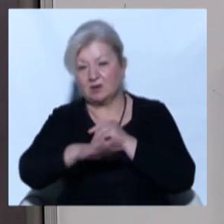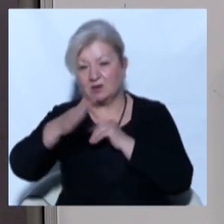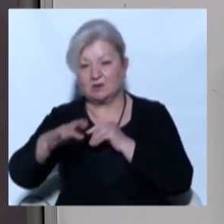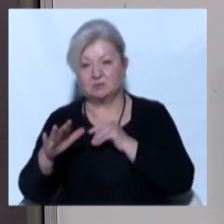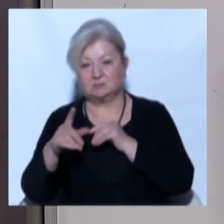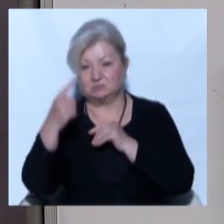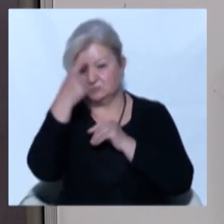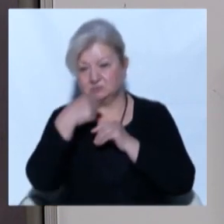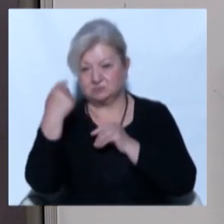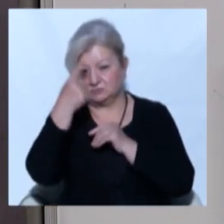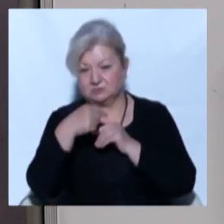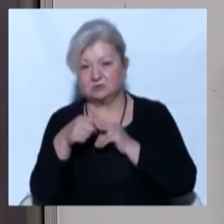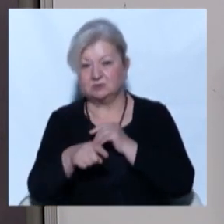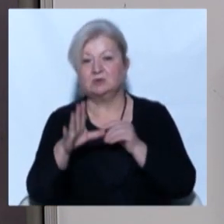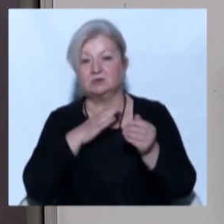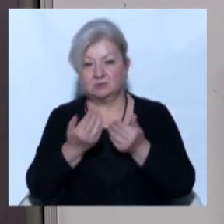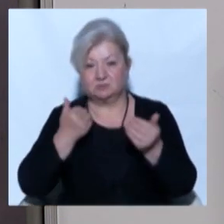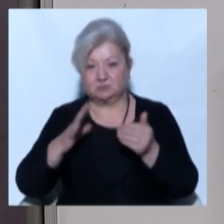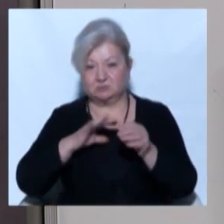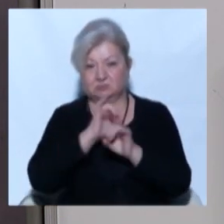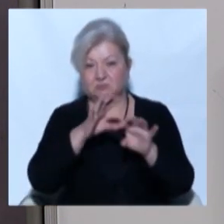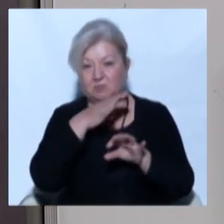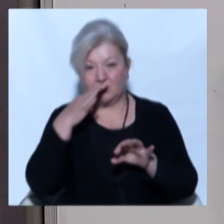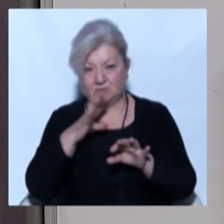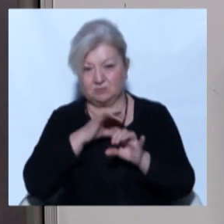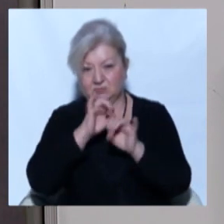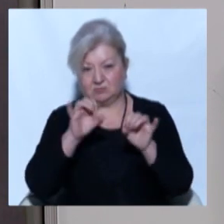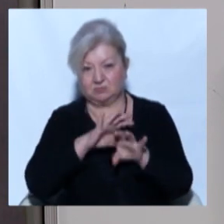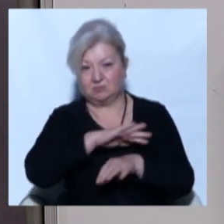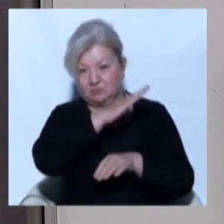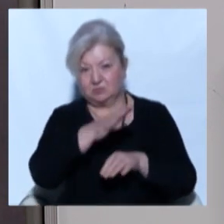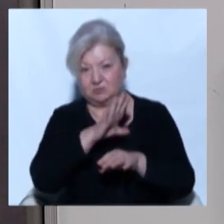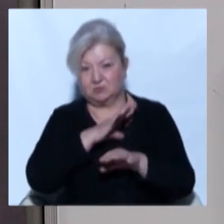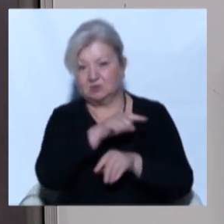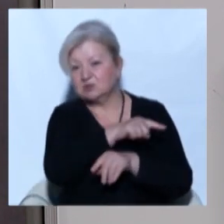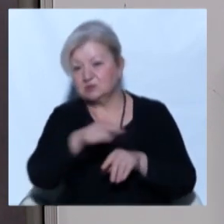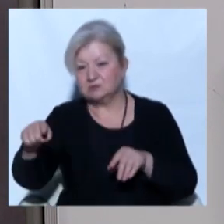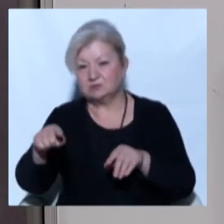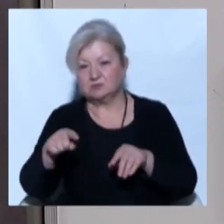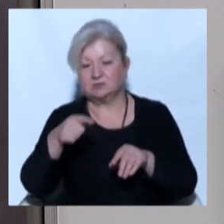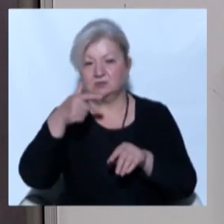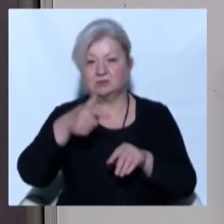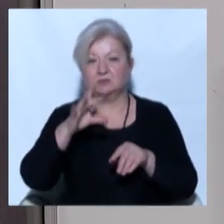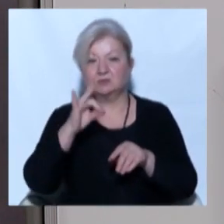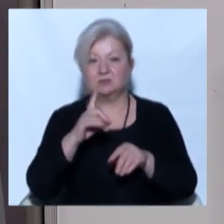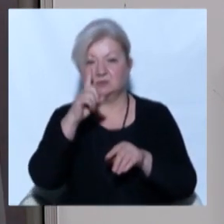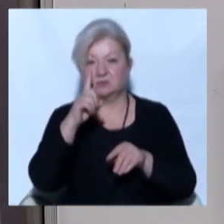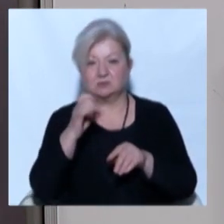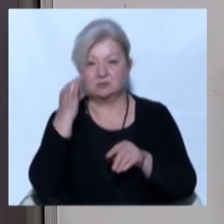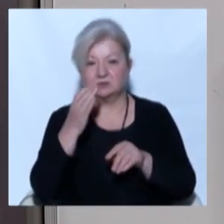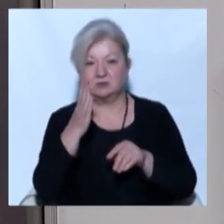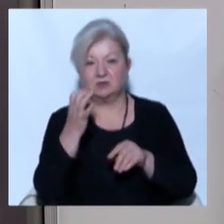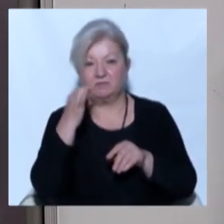ჩვენ ბევრი ვისაუბრეთ წინამეცადინობებში და შეგიძლიათ იხილოთ, რას ნიშნავს გრძივი ტალღა. მოდით